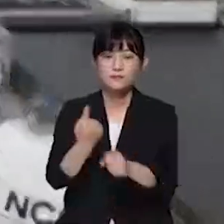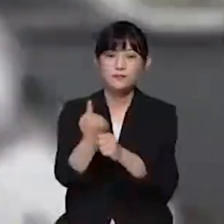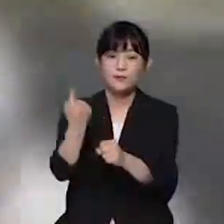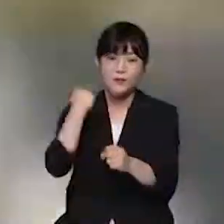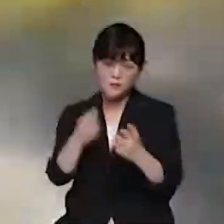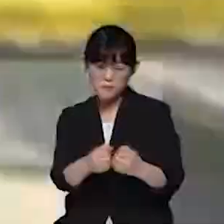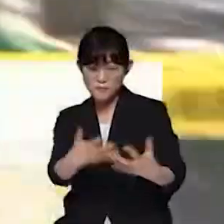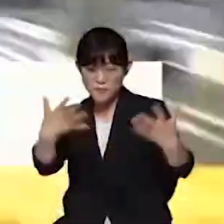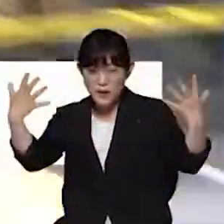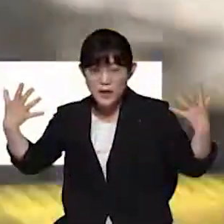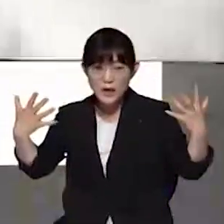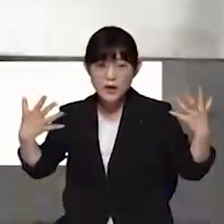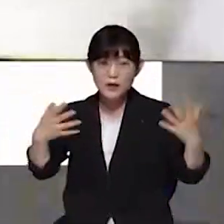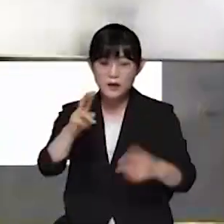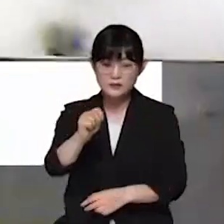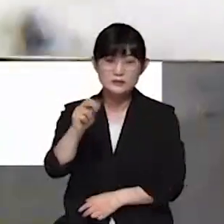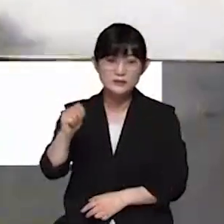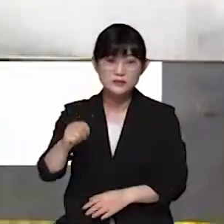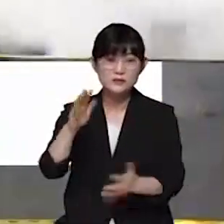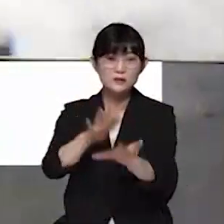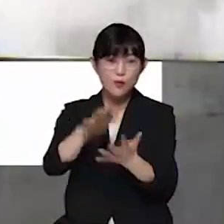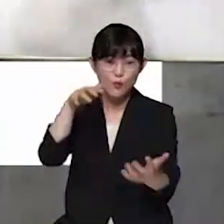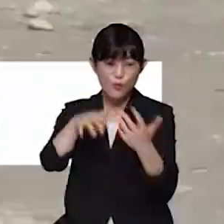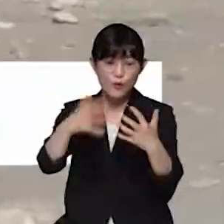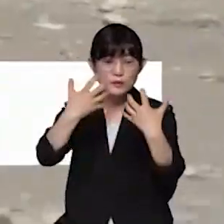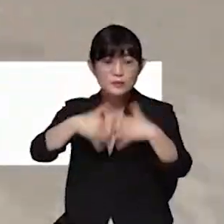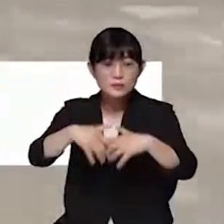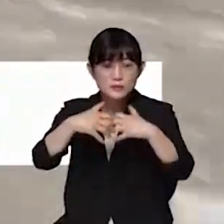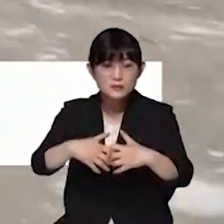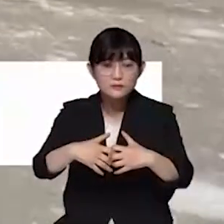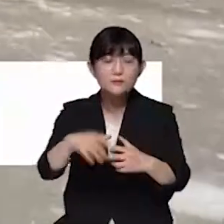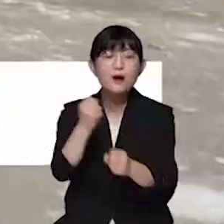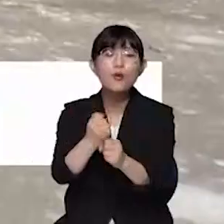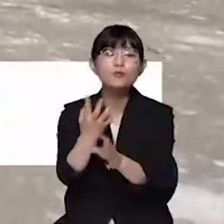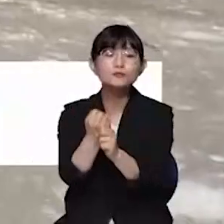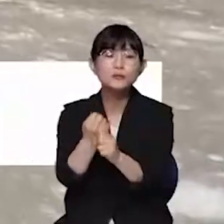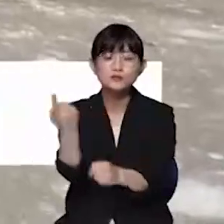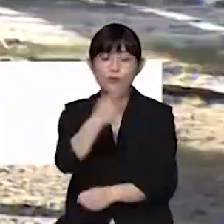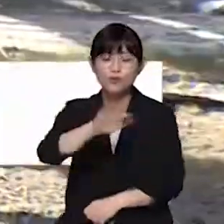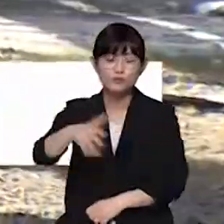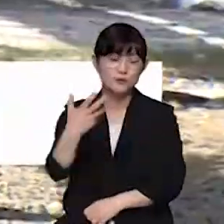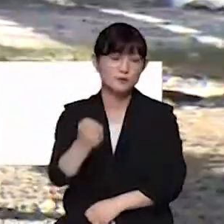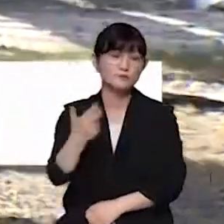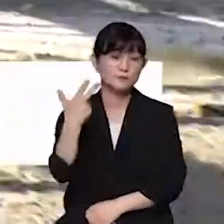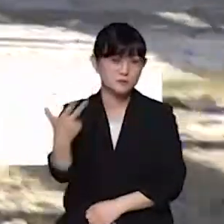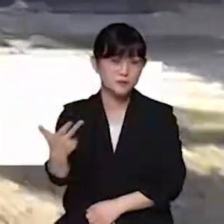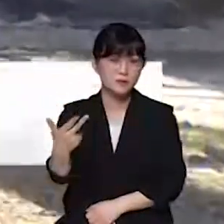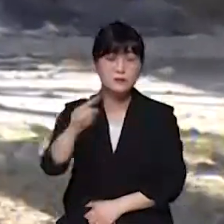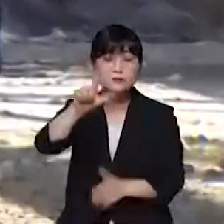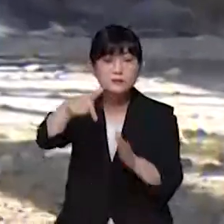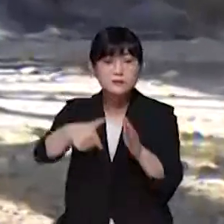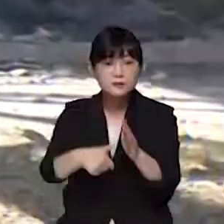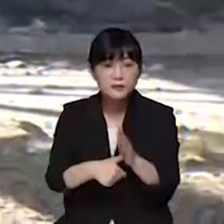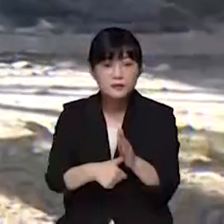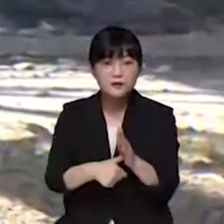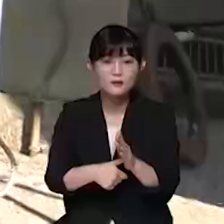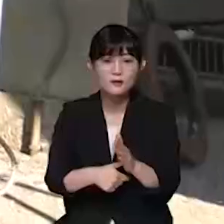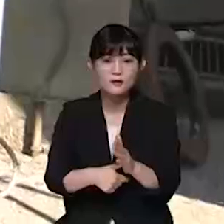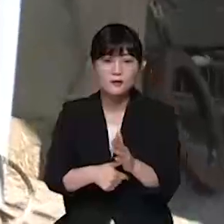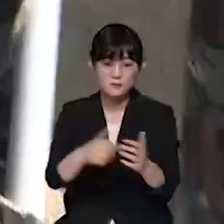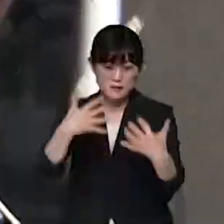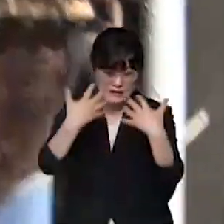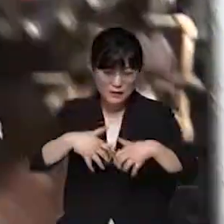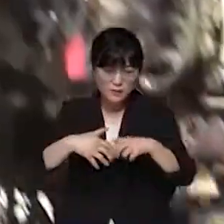2월 폭발한 여천 NCC 열교환기 제작 시기는 1987년. 여천 NCC는 비슷한 시기에 같은 기종의